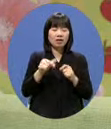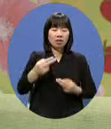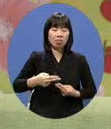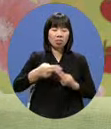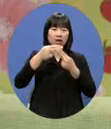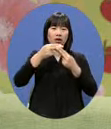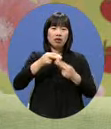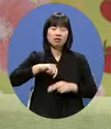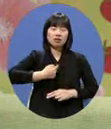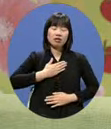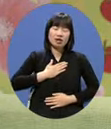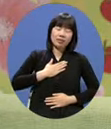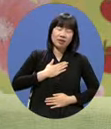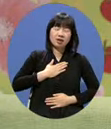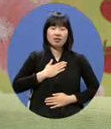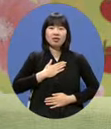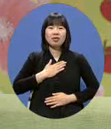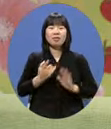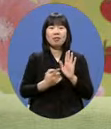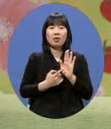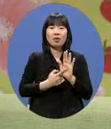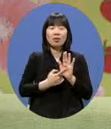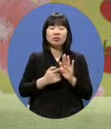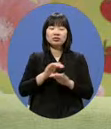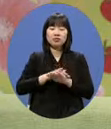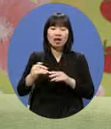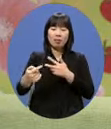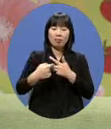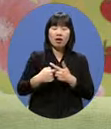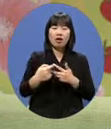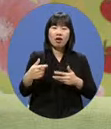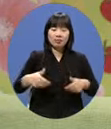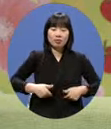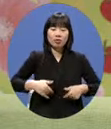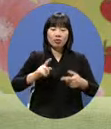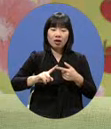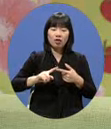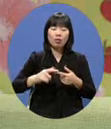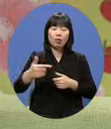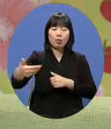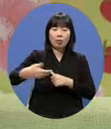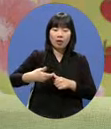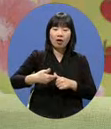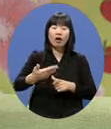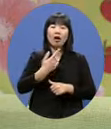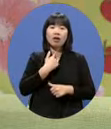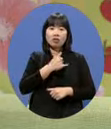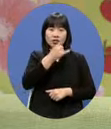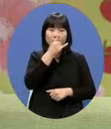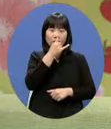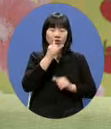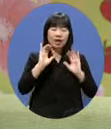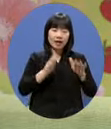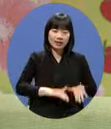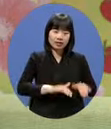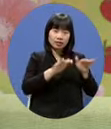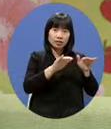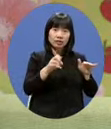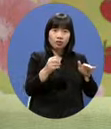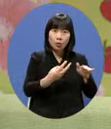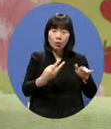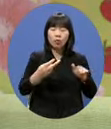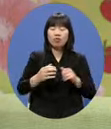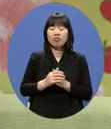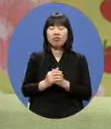자기가 필요한 걸 바로바로 충족 받았던 아이와 어 뭔가 감정 표현을 하려고 하면 무시당하고 억압당했던 아이와 몇